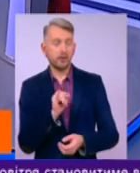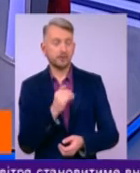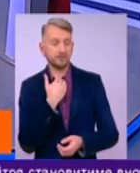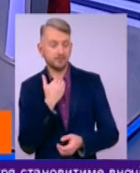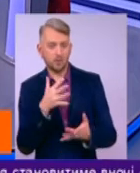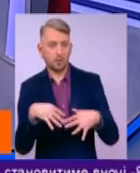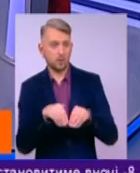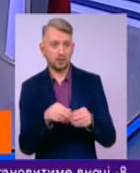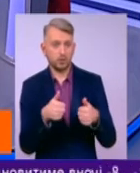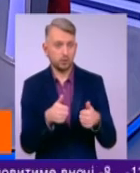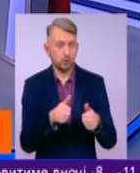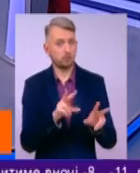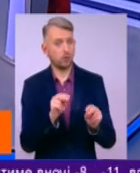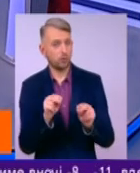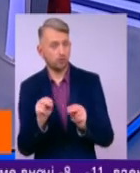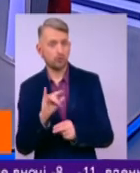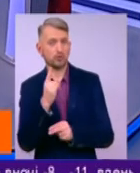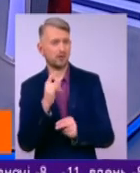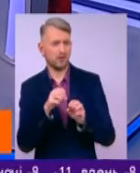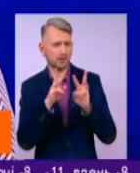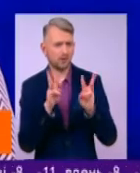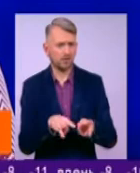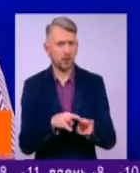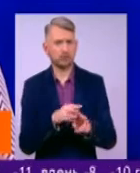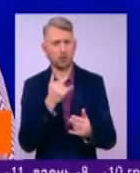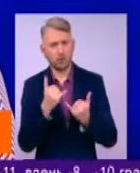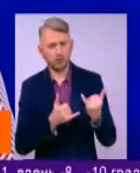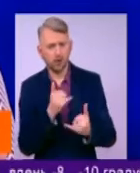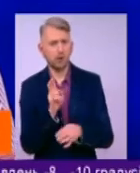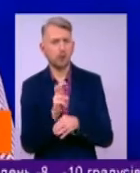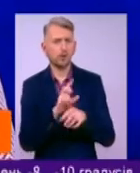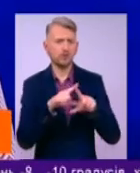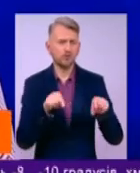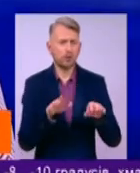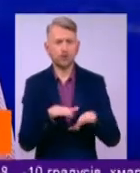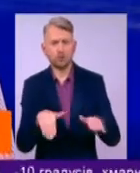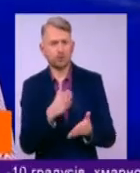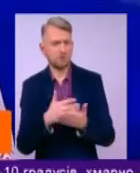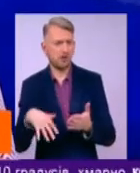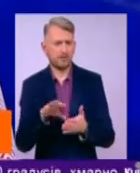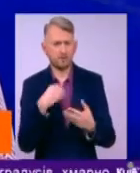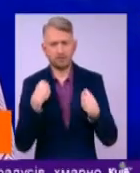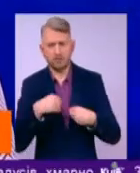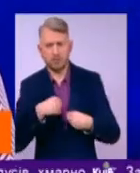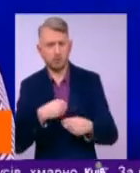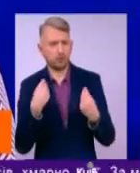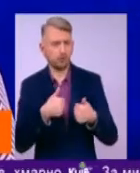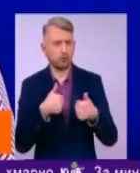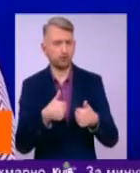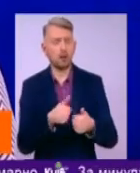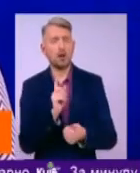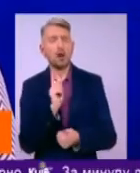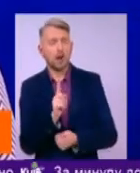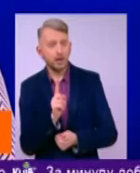родина благополучна, дитина забезпечена, доглянута, ходить в школу, в садочок, має всі речі, гарно одягнута. Але тим